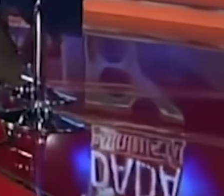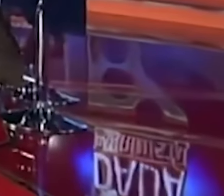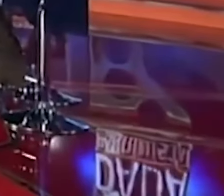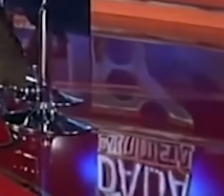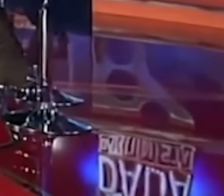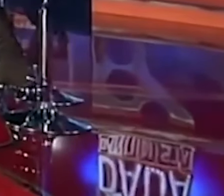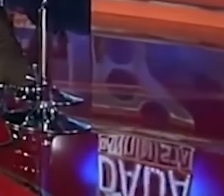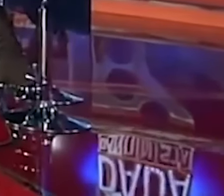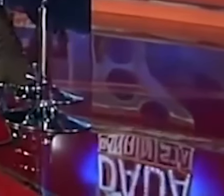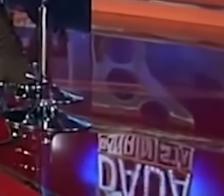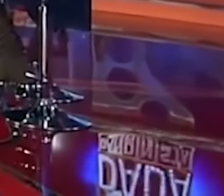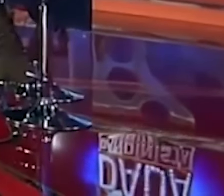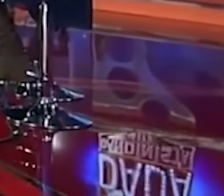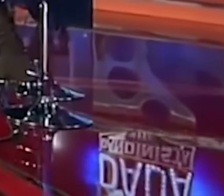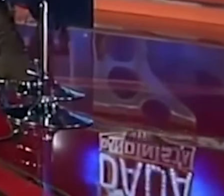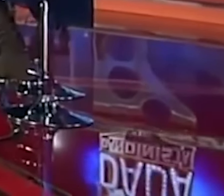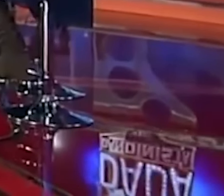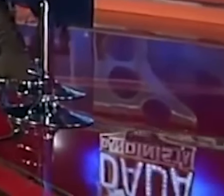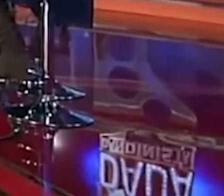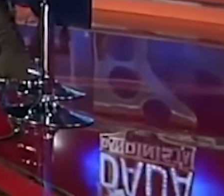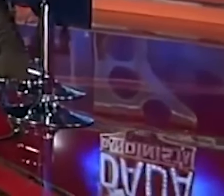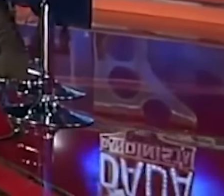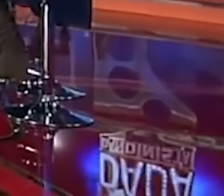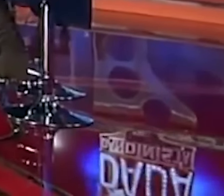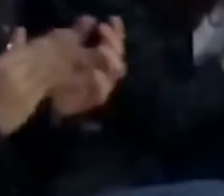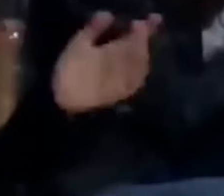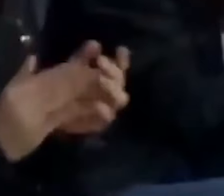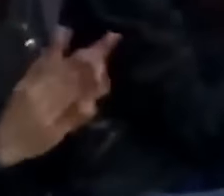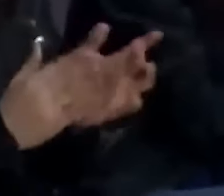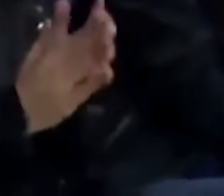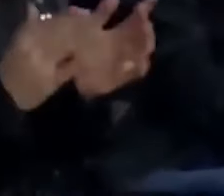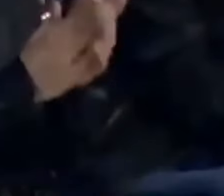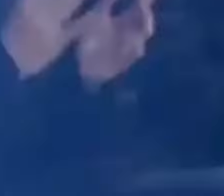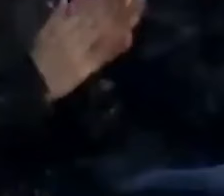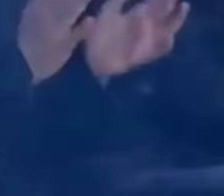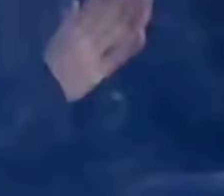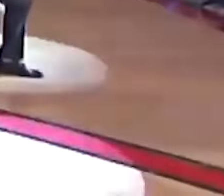Nasıl buldunuz konuklarımızı? Harikuladeler.